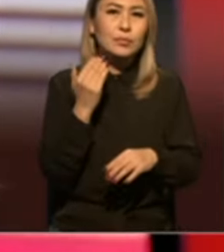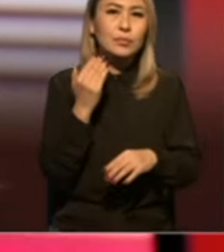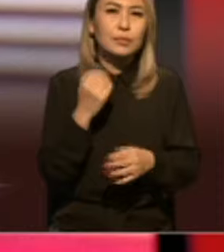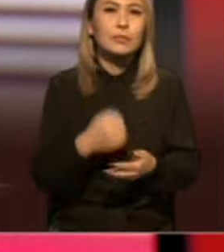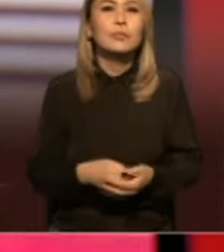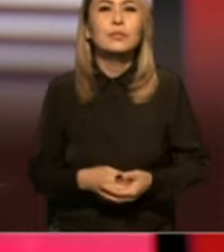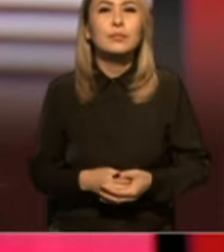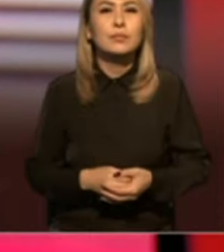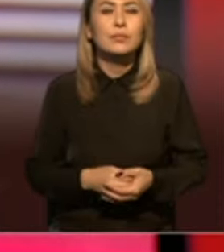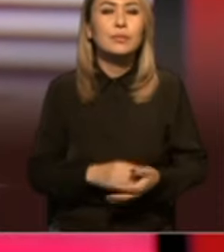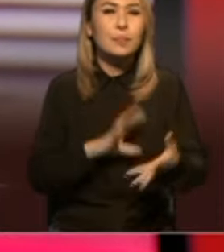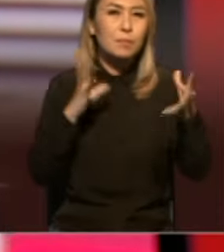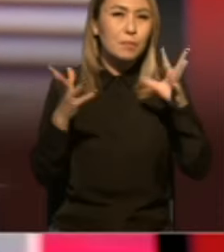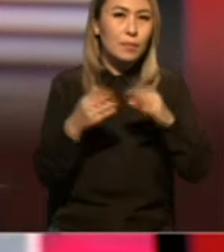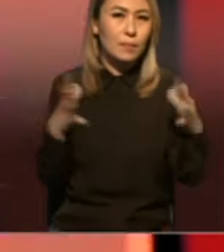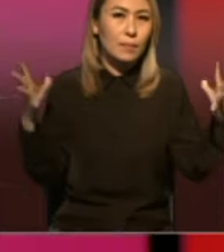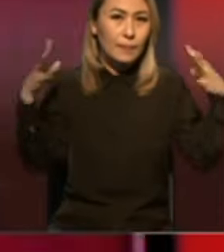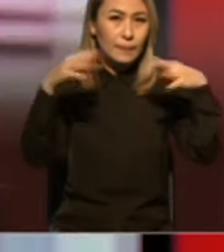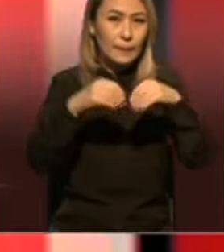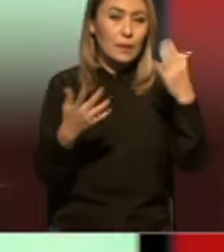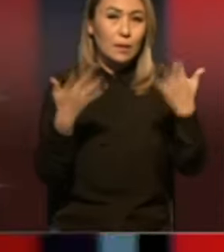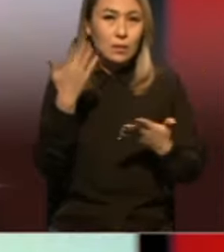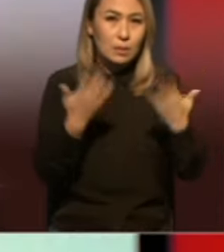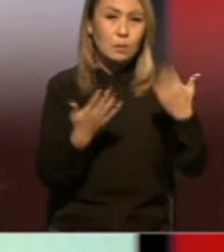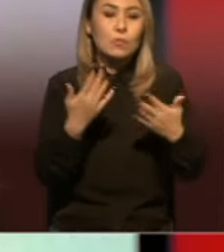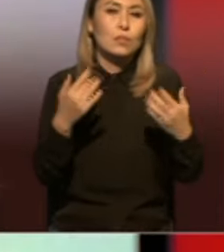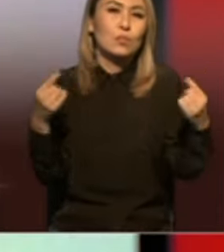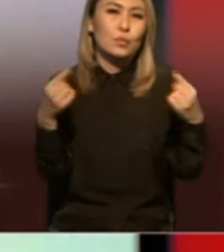жеңіл. Барлығын қосқан кезде де салмағымыз жеңіл.